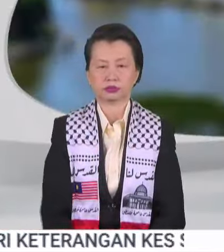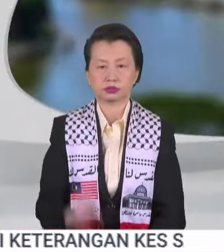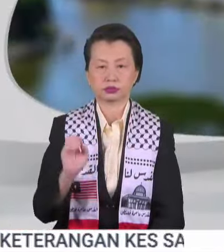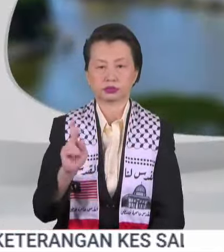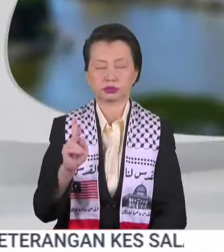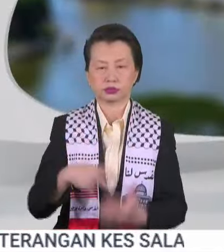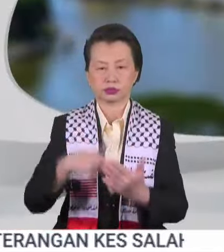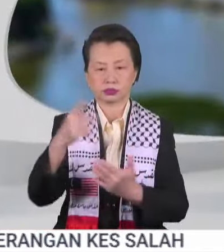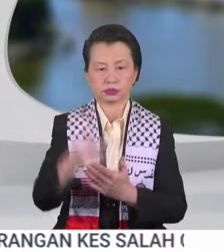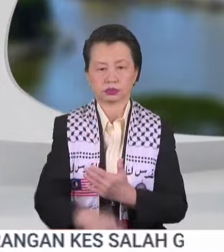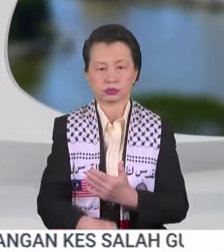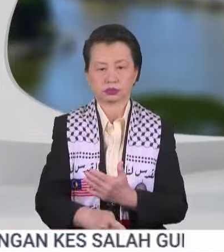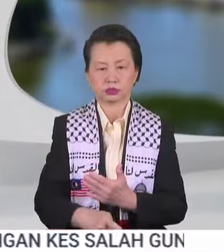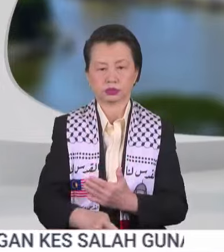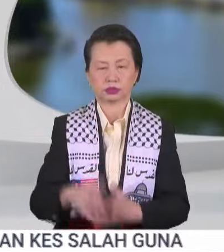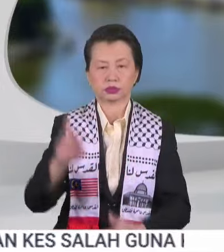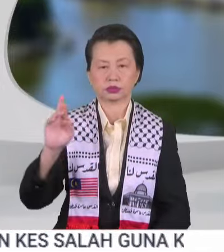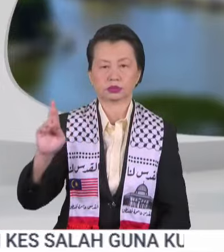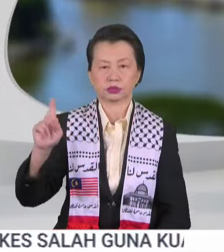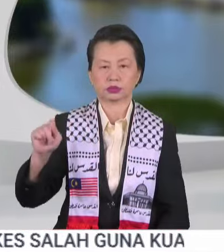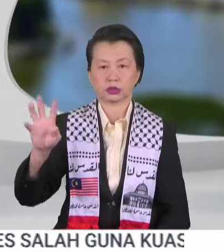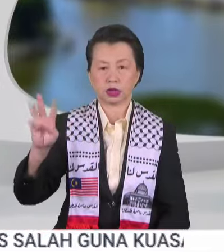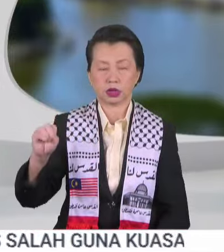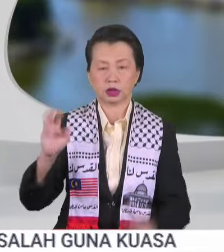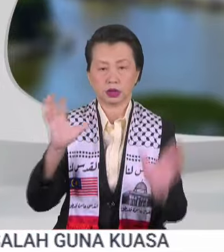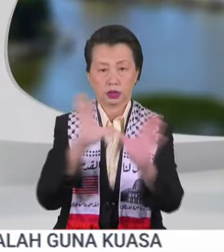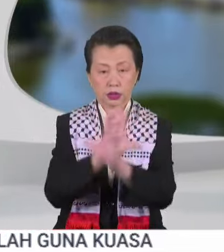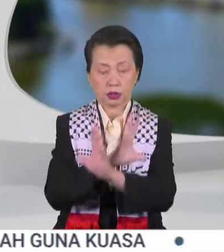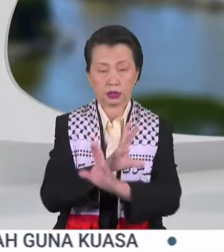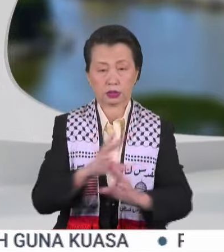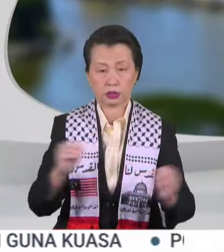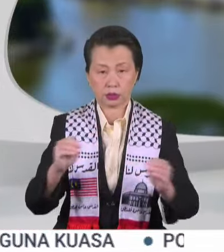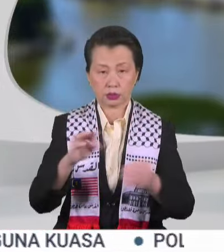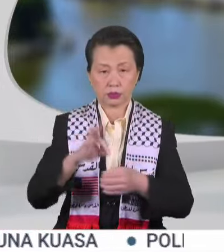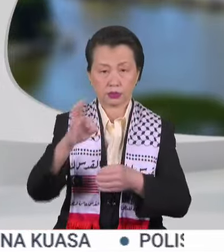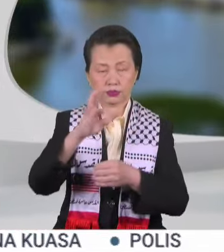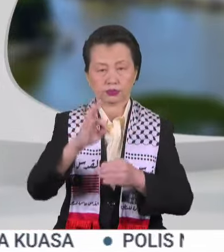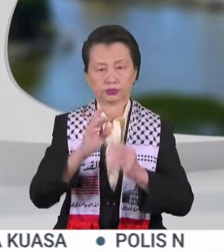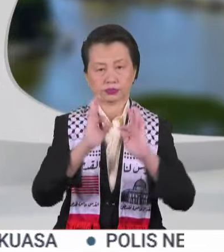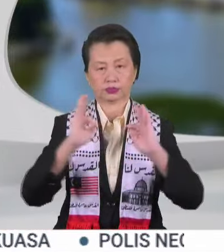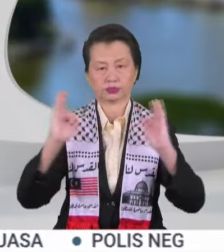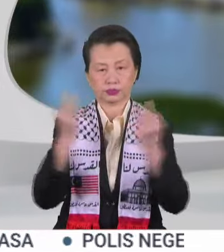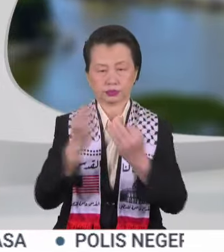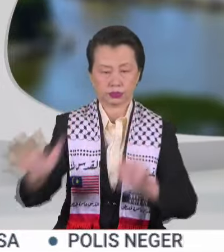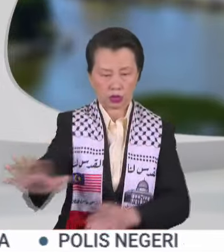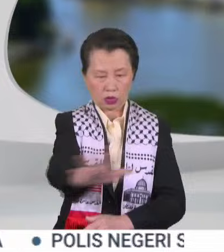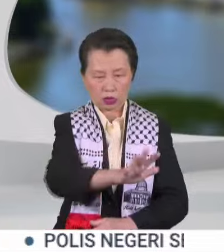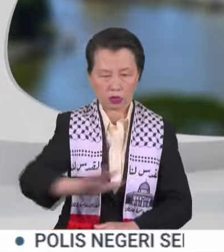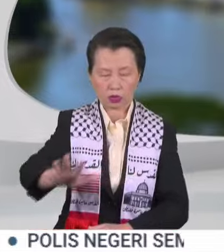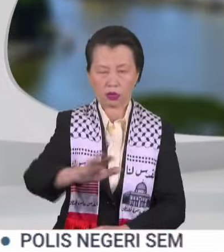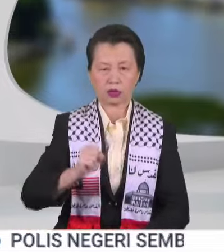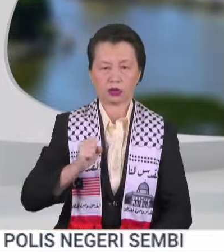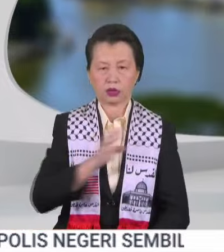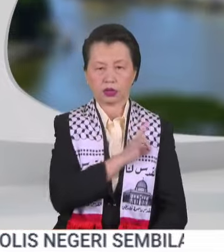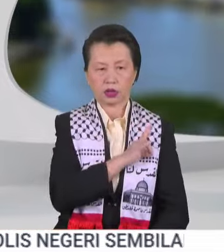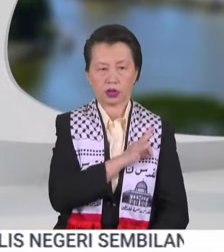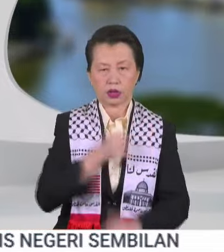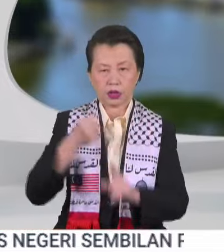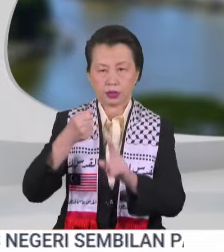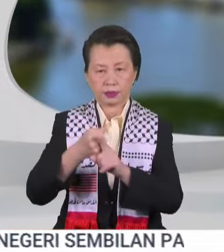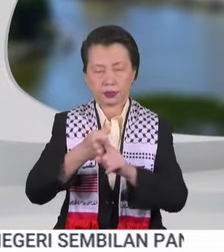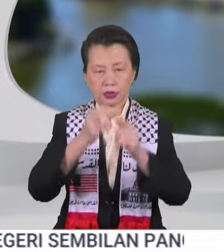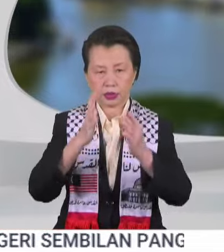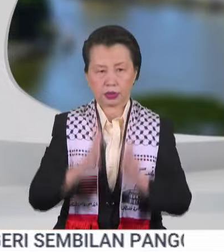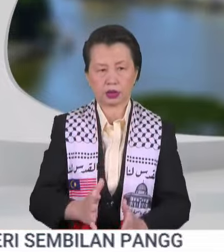Baik, program Rinduk Raya Radio Televisyen Malaysia RTM Sarawak pupuk semangat kekeluargaan di kalangan kakitangan. Pengarah penyiaran Sarawak